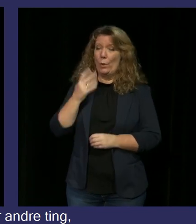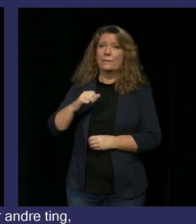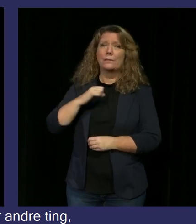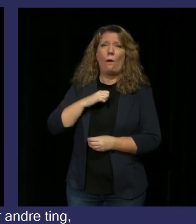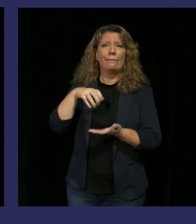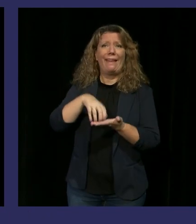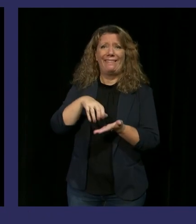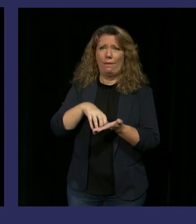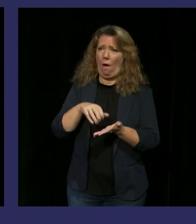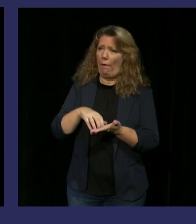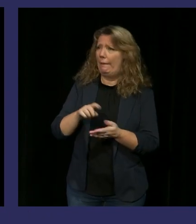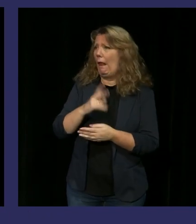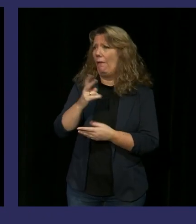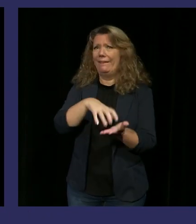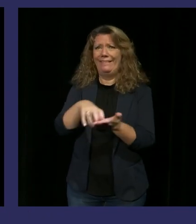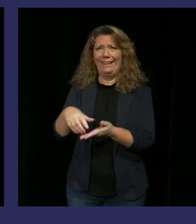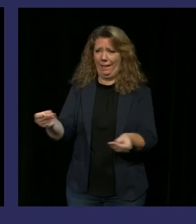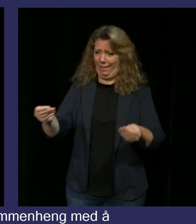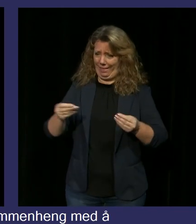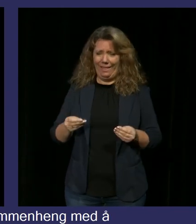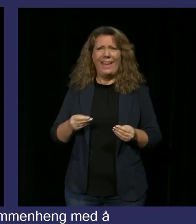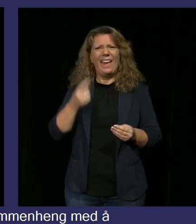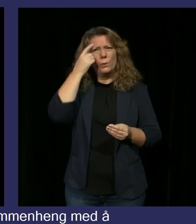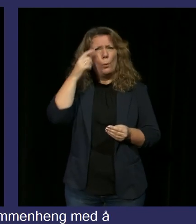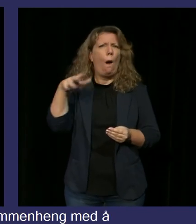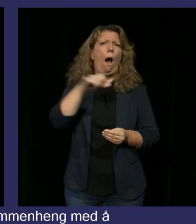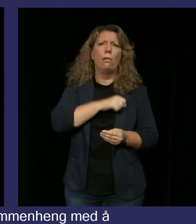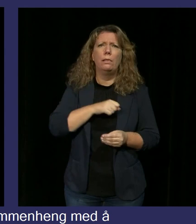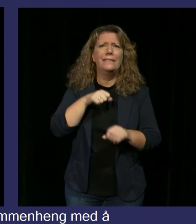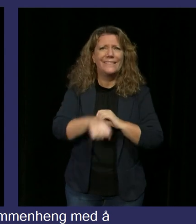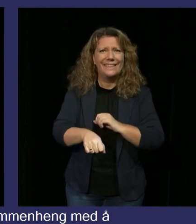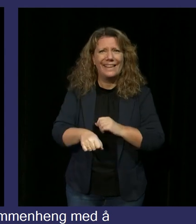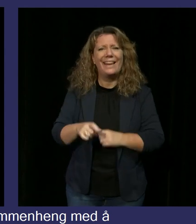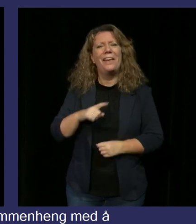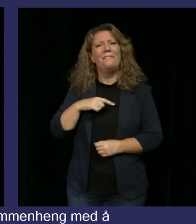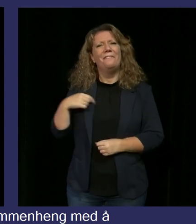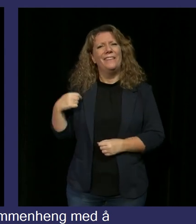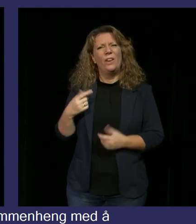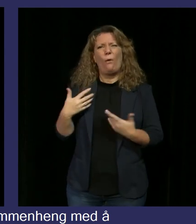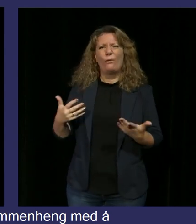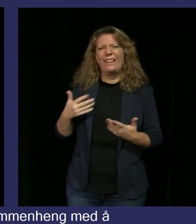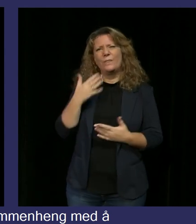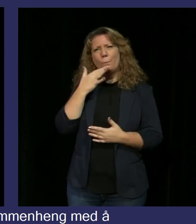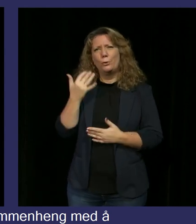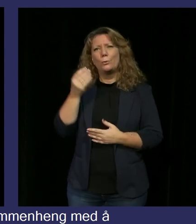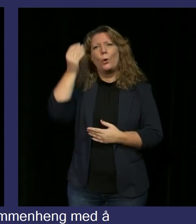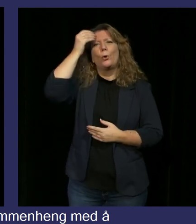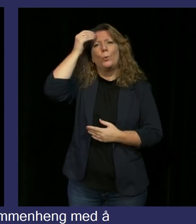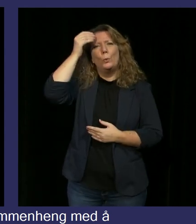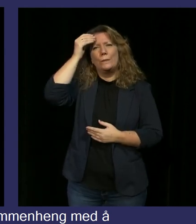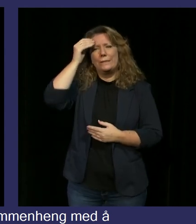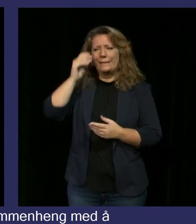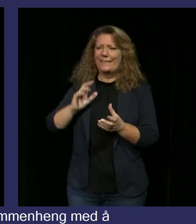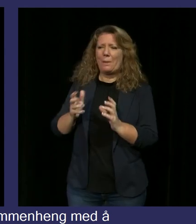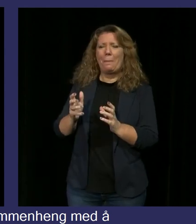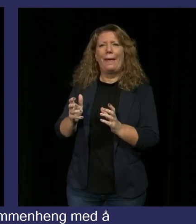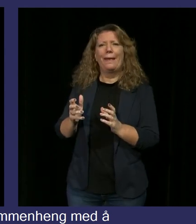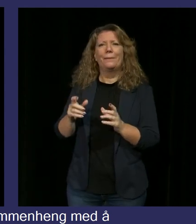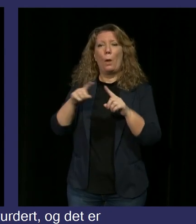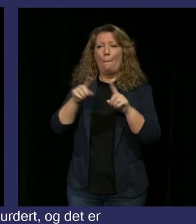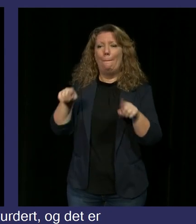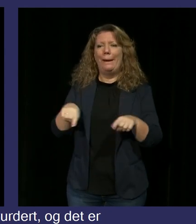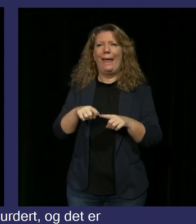ting, så tror jeg vi sliter alle sammen noen gang for oss til det. Vi har noen gang hatt litt moro i sånne kurssammenheng med å dra opp sånne brev som man sender til 8 år gamle